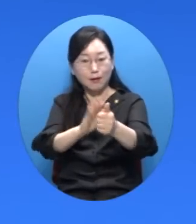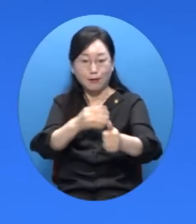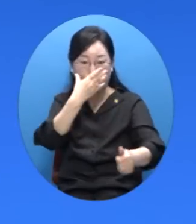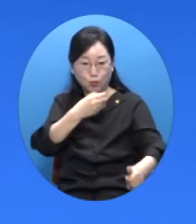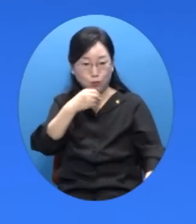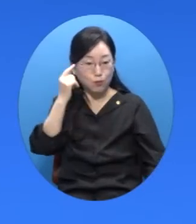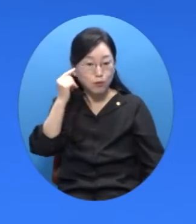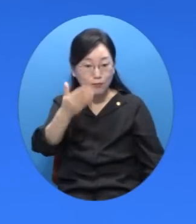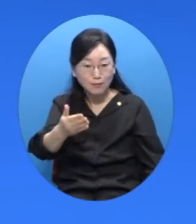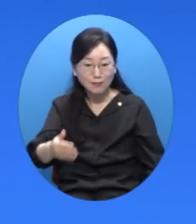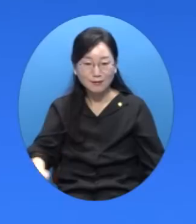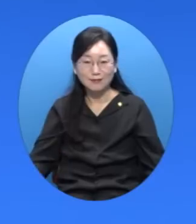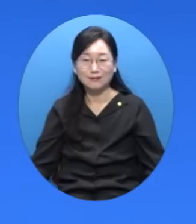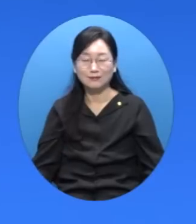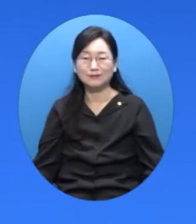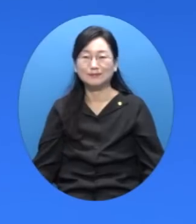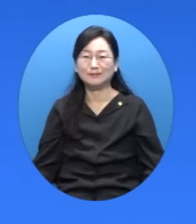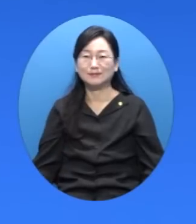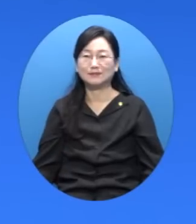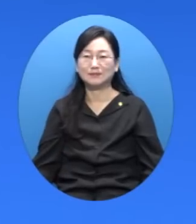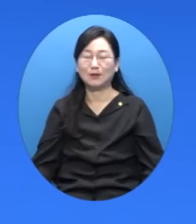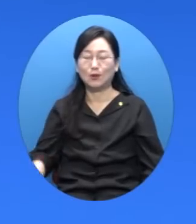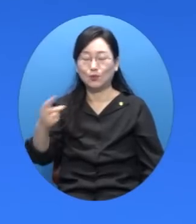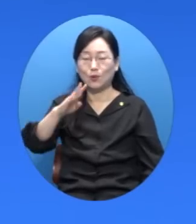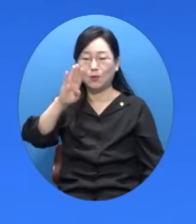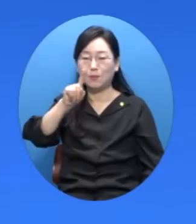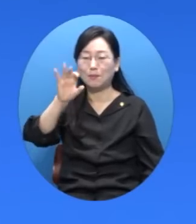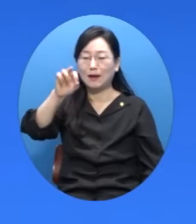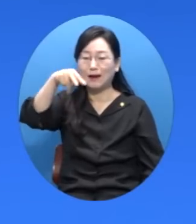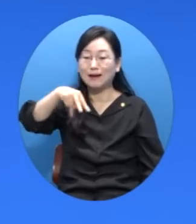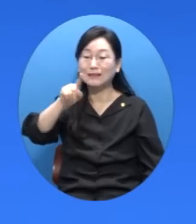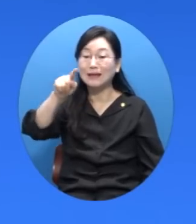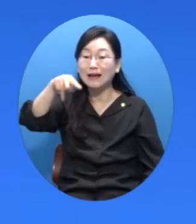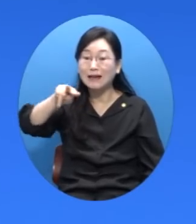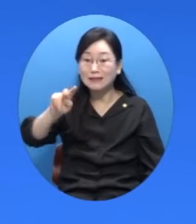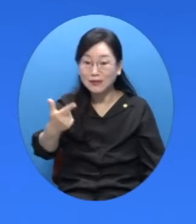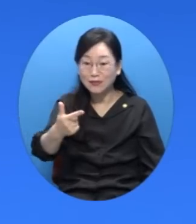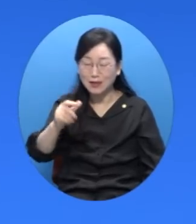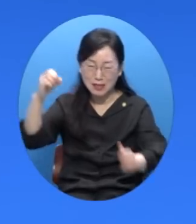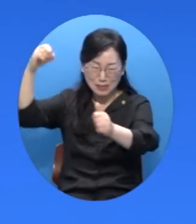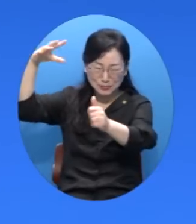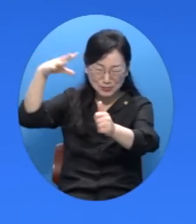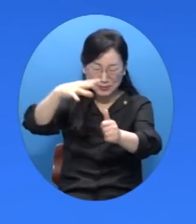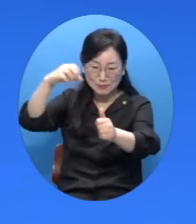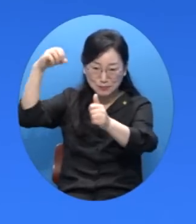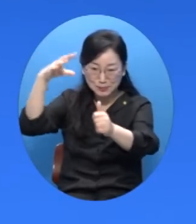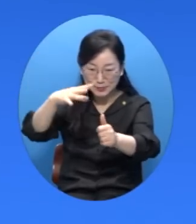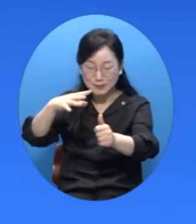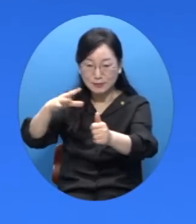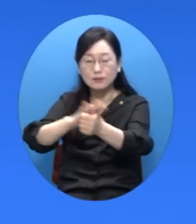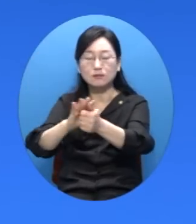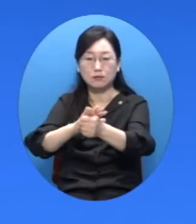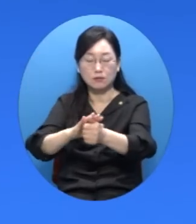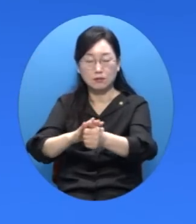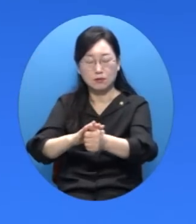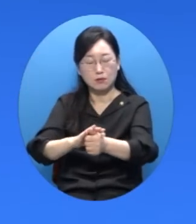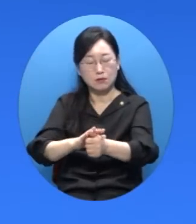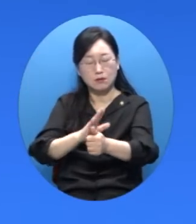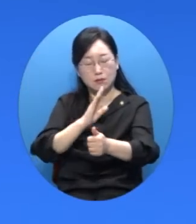사냐고. 그 다음에 방사선 치료를 받는데요. 이 방사선 치료가 더욱 고통스러웠습니다. 방사선 치료를요, 놀라지